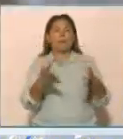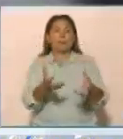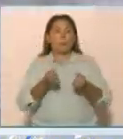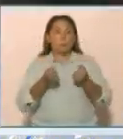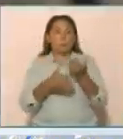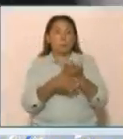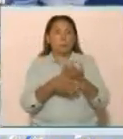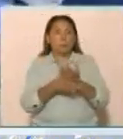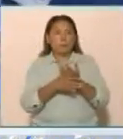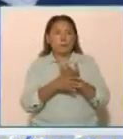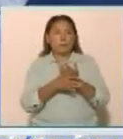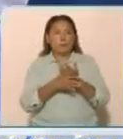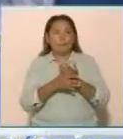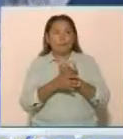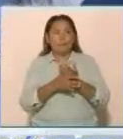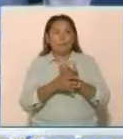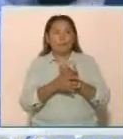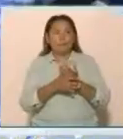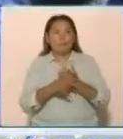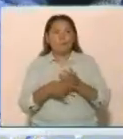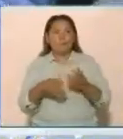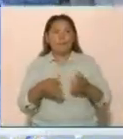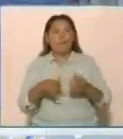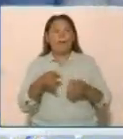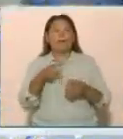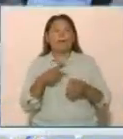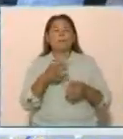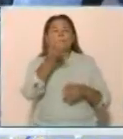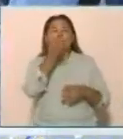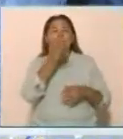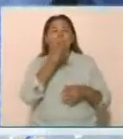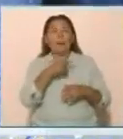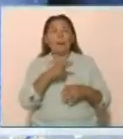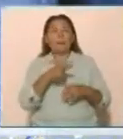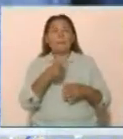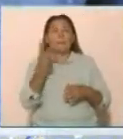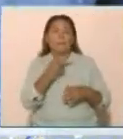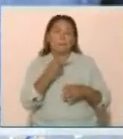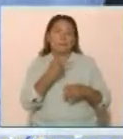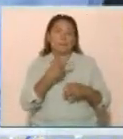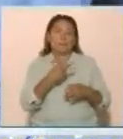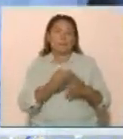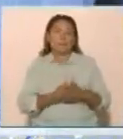баратын қуанышты сәтте баласының аяқ киімі болмай, қайрымды жандар алып беріп баланы екі есе мәз қылды.